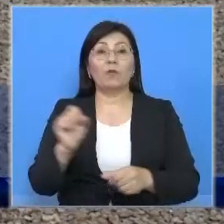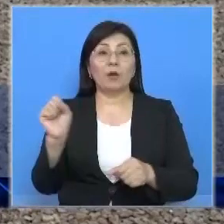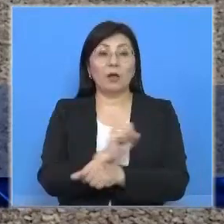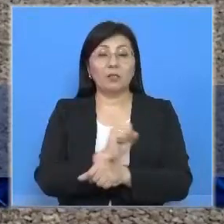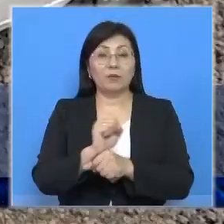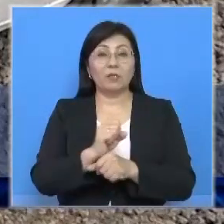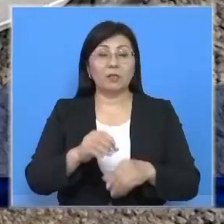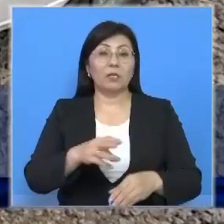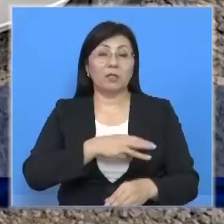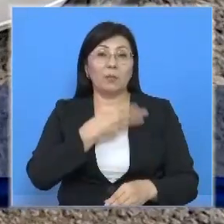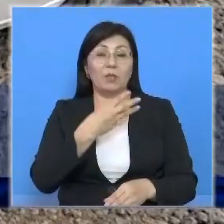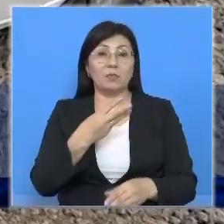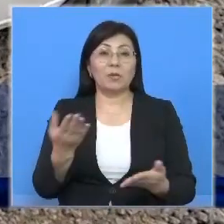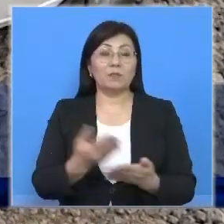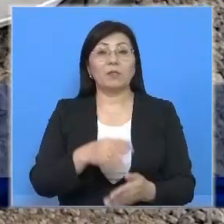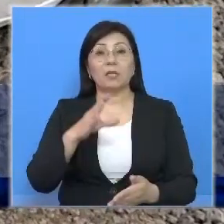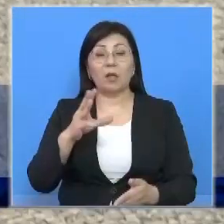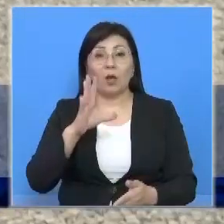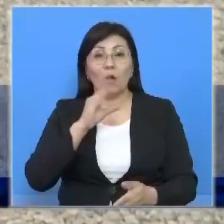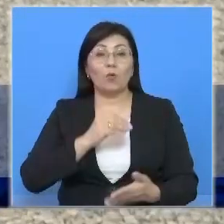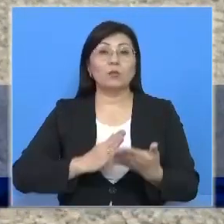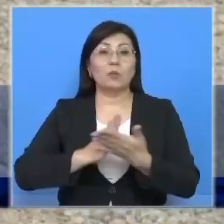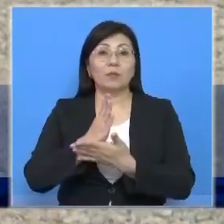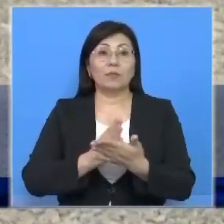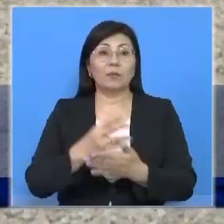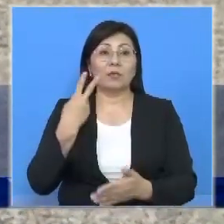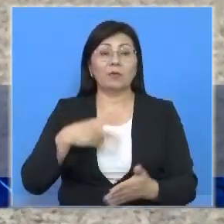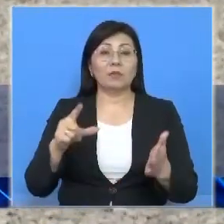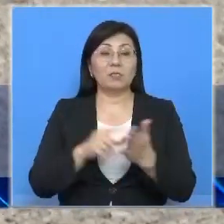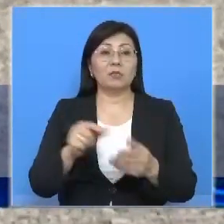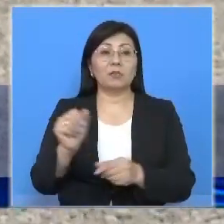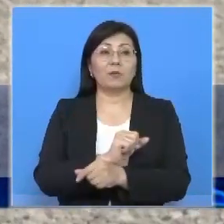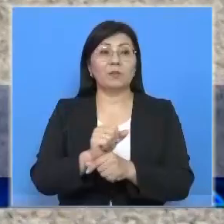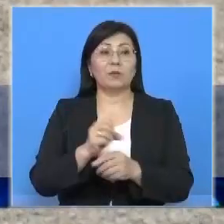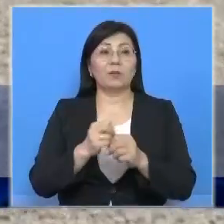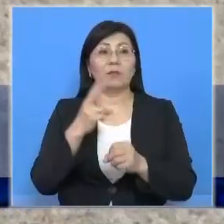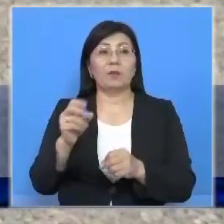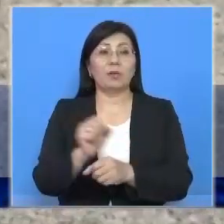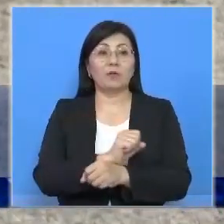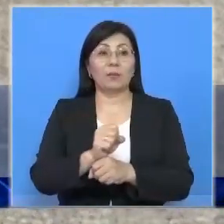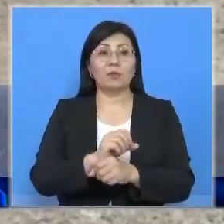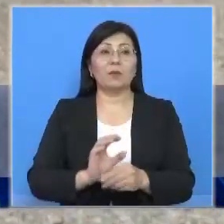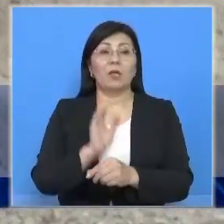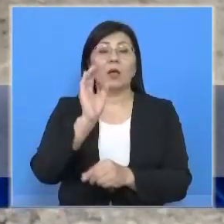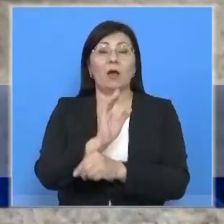Elantra и пожелал стражам порядка успехов в службе. Из 27 машин 12